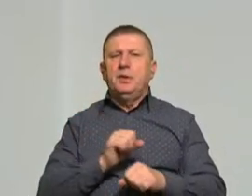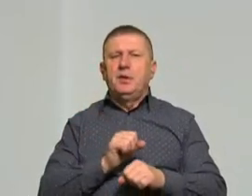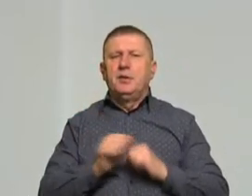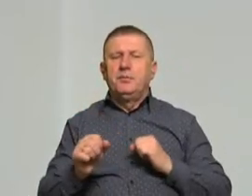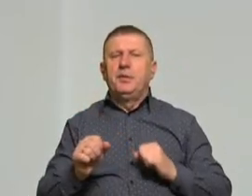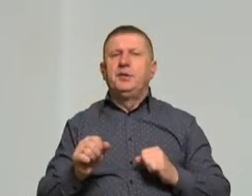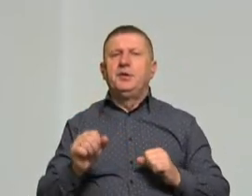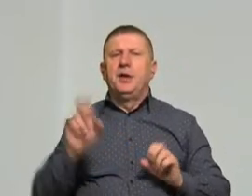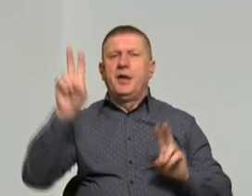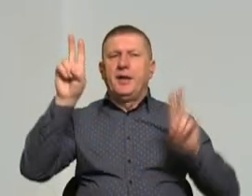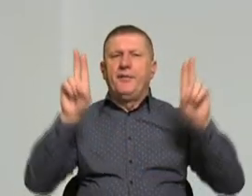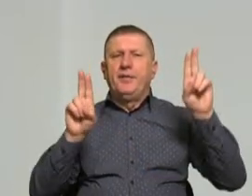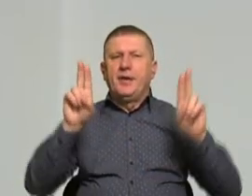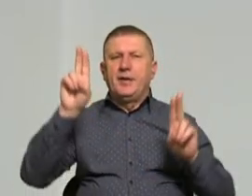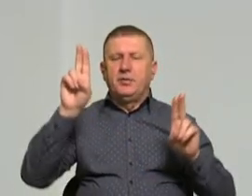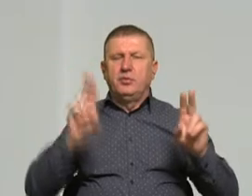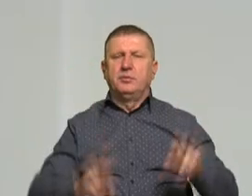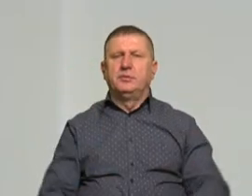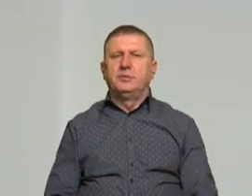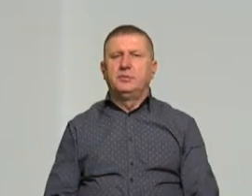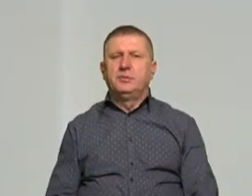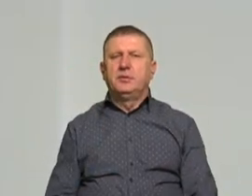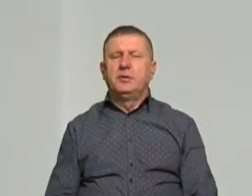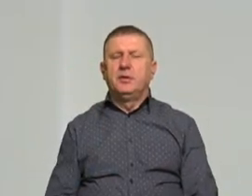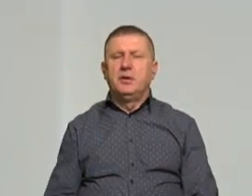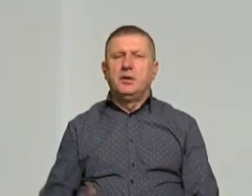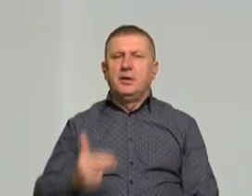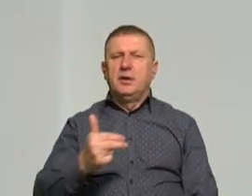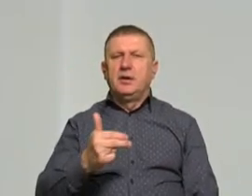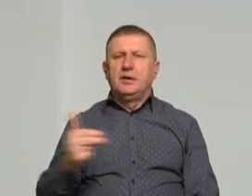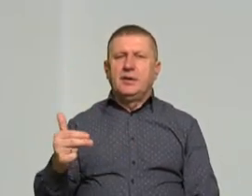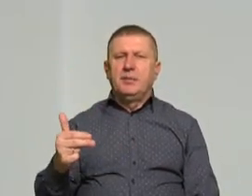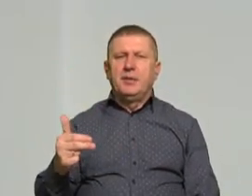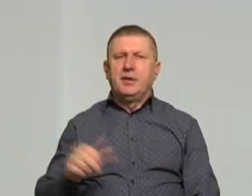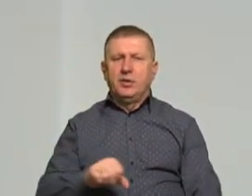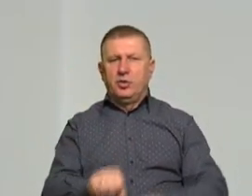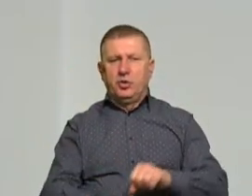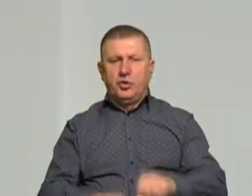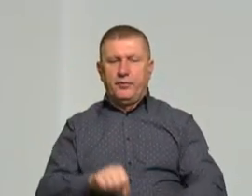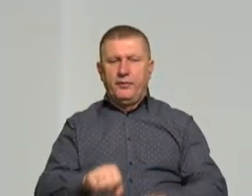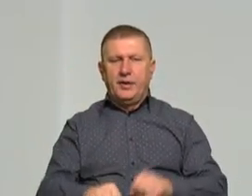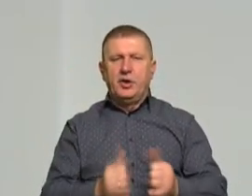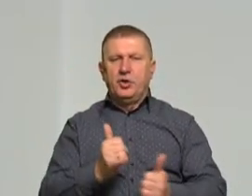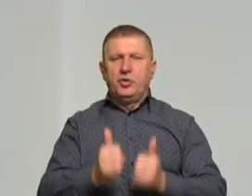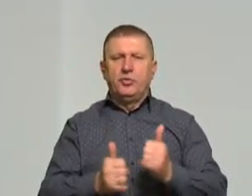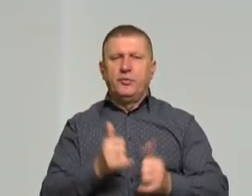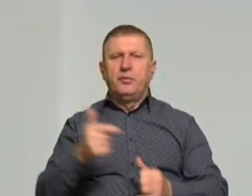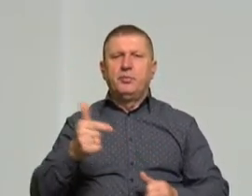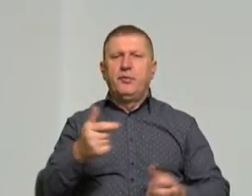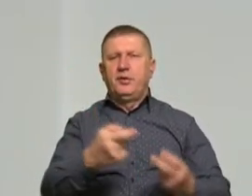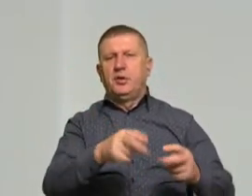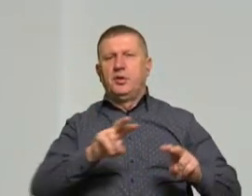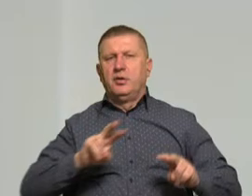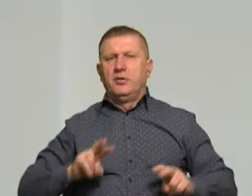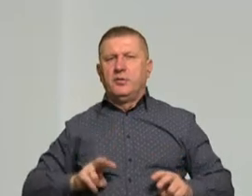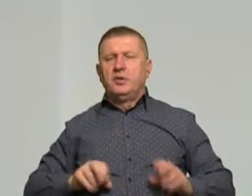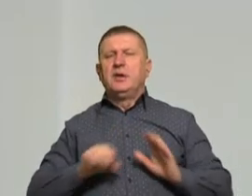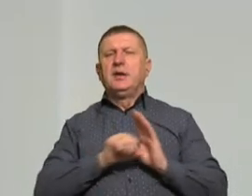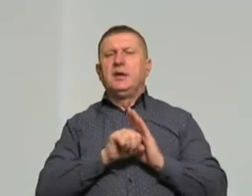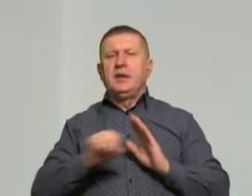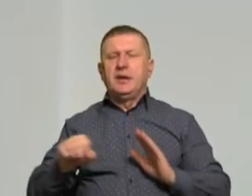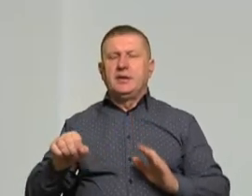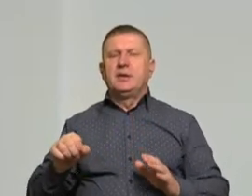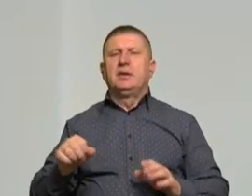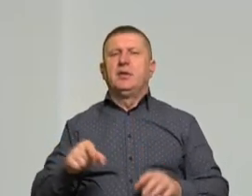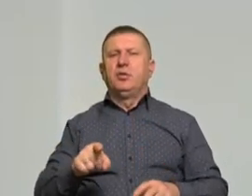poprzedzone referendum. Szanowni państwo, temat rowerów, które powinny wrócić do Bielska-Białej, to również jest temat, który jest